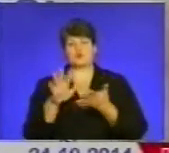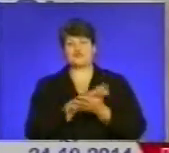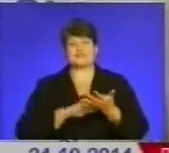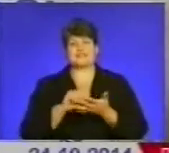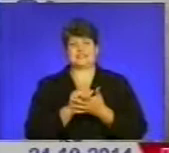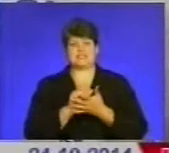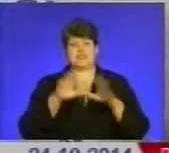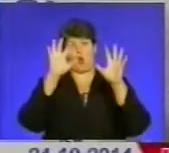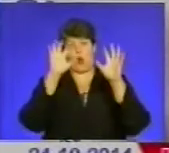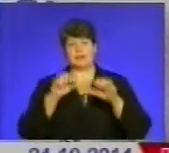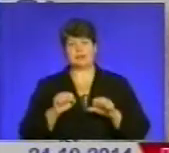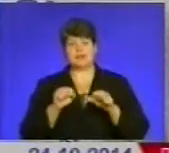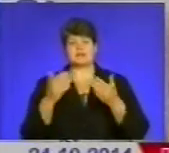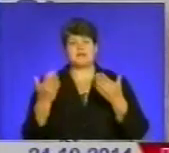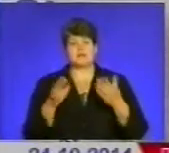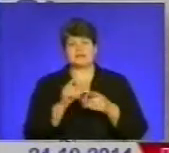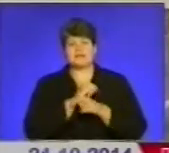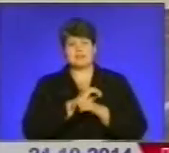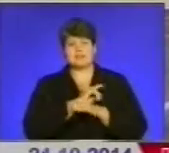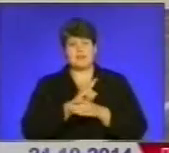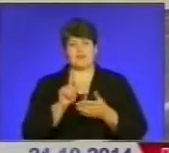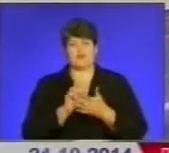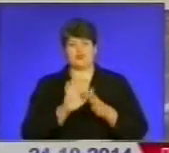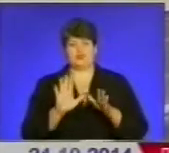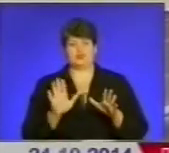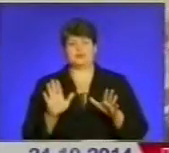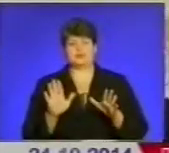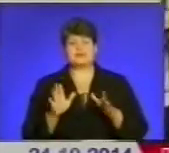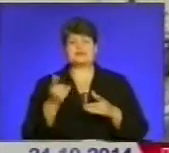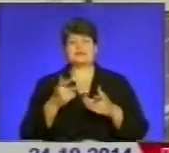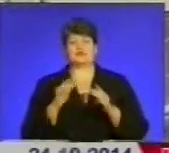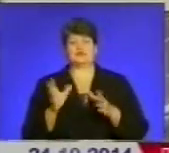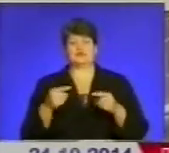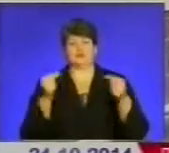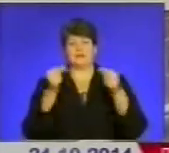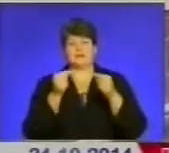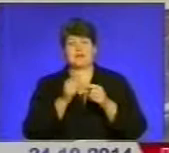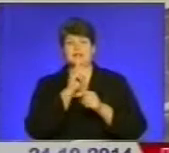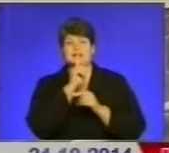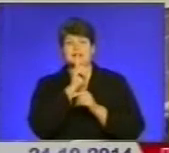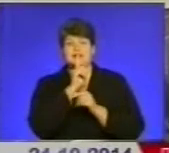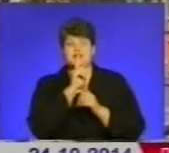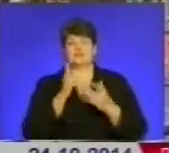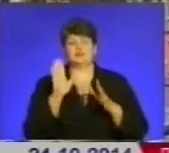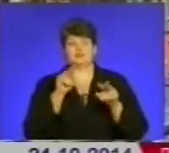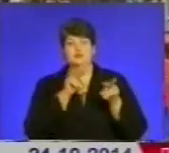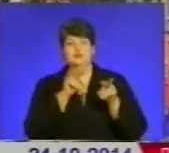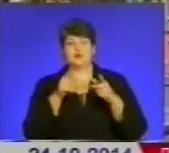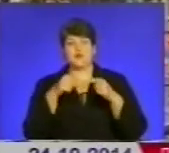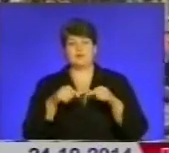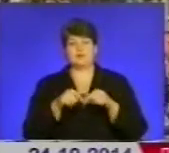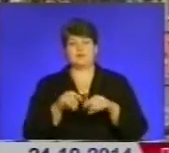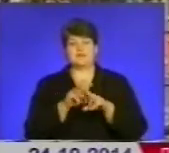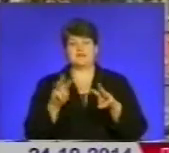тобто обдерта, і її не повинно бути. За дотриманням тиші у переддень виборів слідкуватимуть органи Міністерства